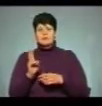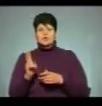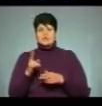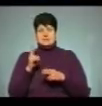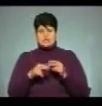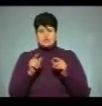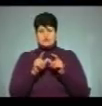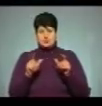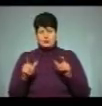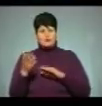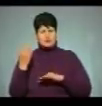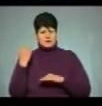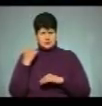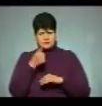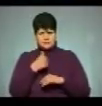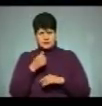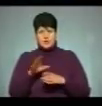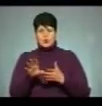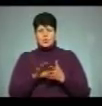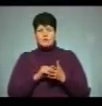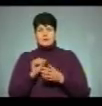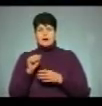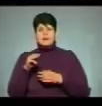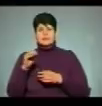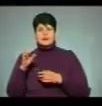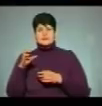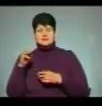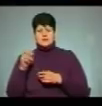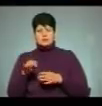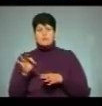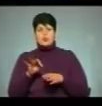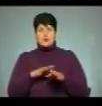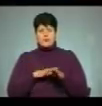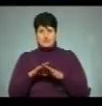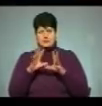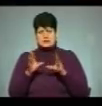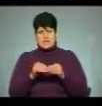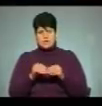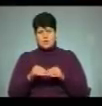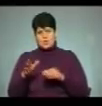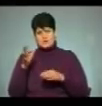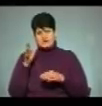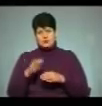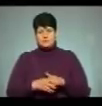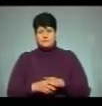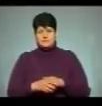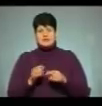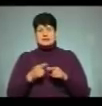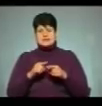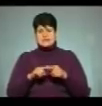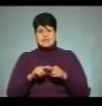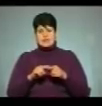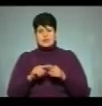закінчив школу у попередні роки, копію атестату про повну загальну середню освіту, повідомив Юрій Шайнюк. Цей комплект